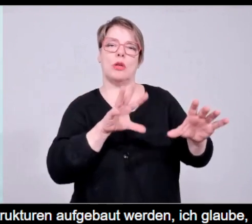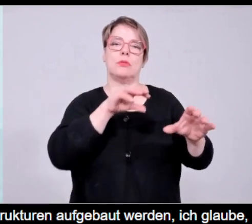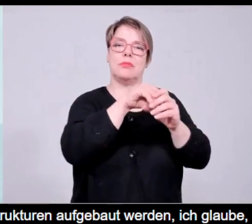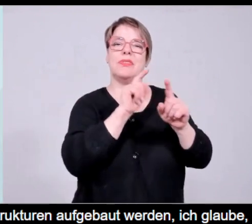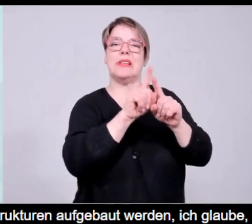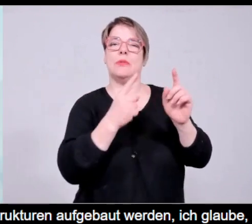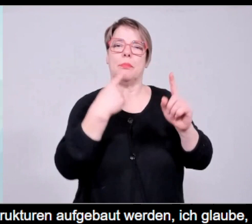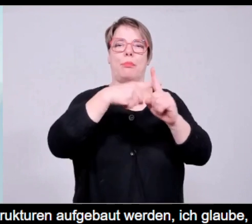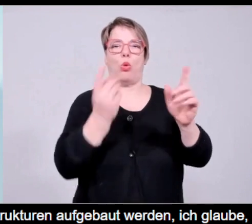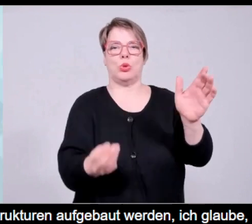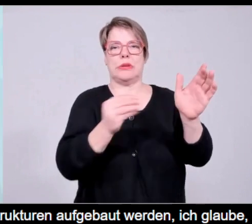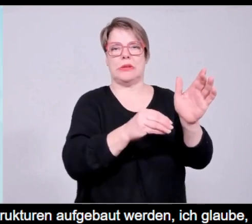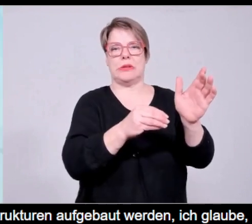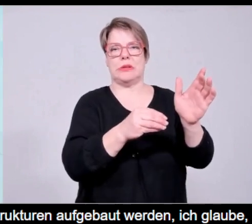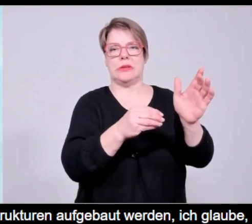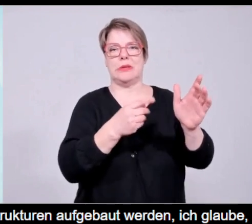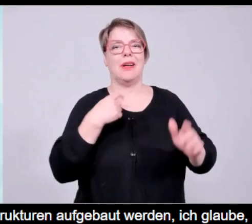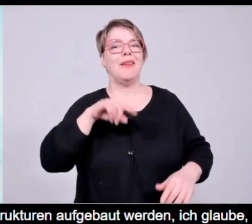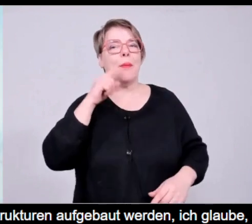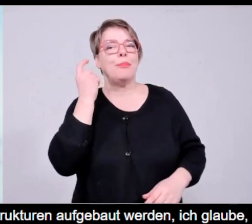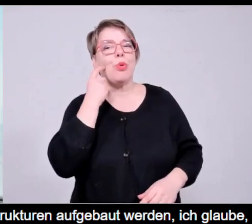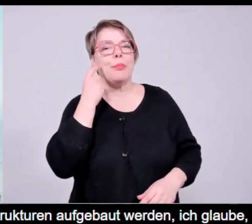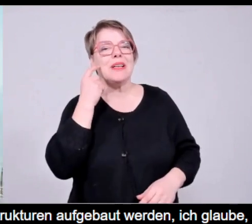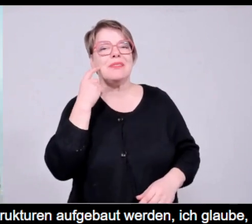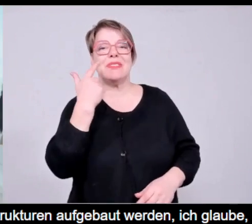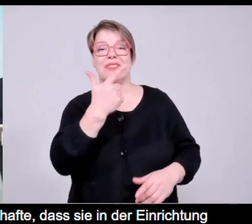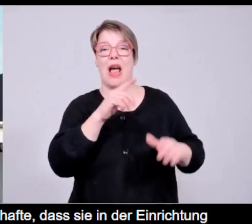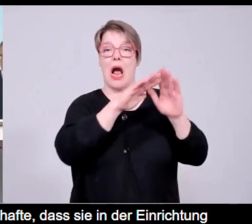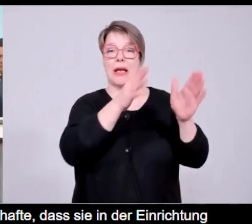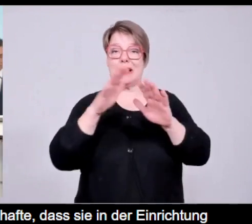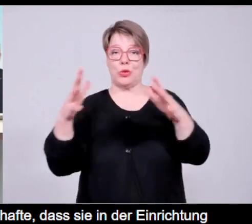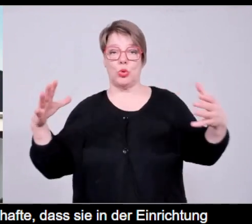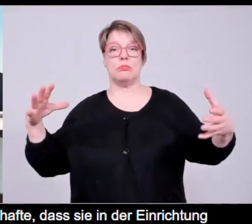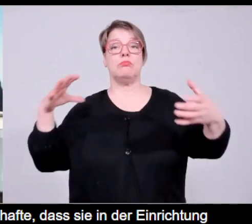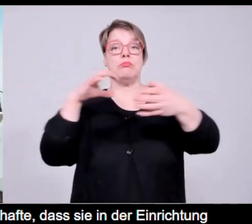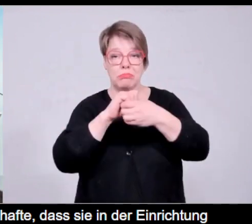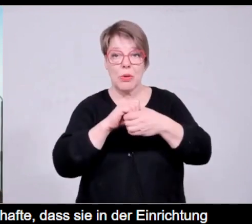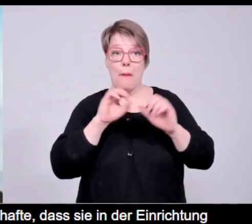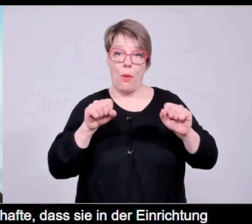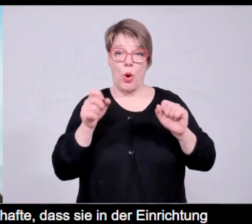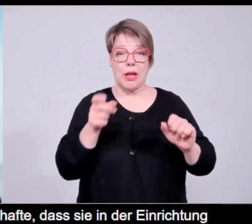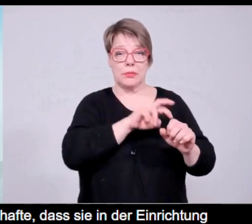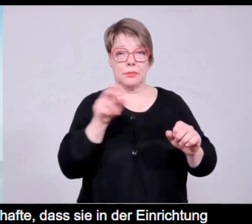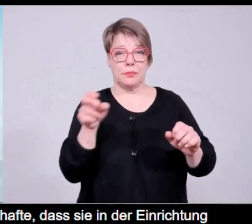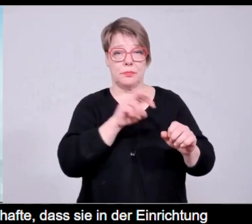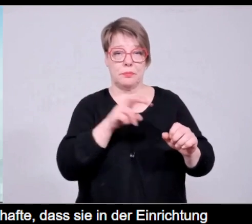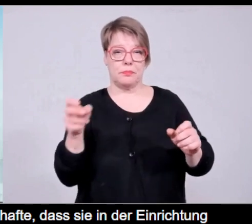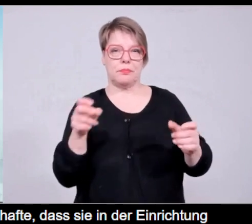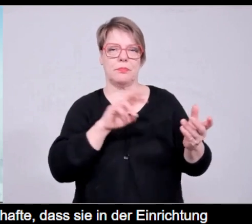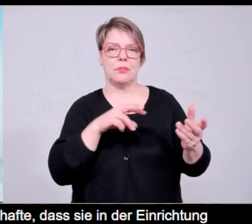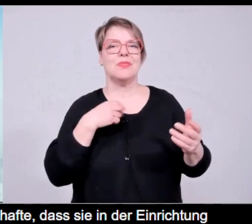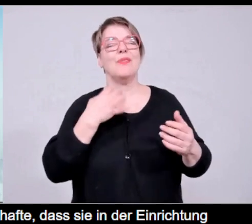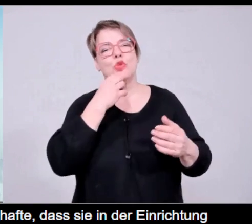Als nächstes Henry Stern von der Mainpost. Ich hätte auch noch mal eine Frage zur Pflege. Der Ministerpräsident hat ja